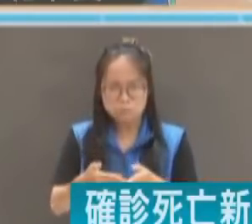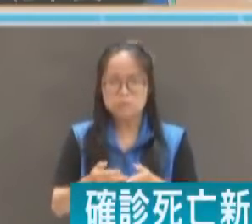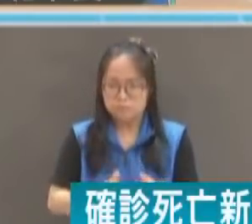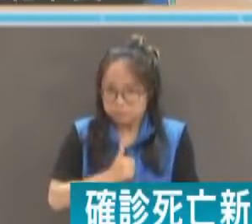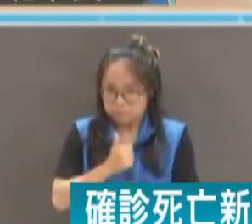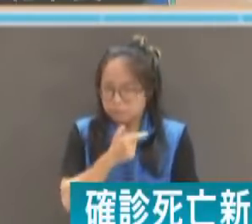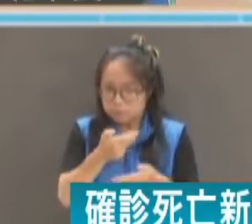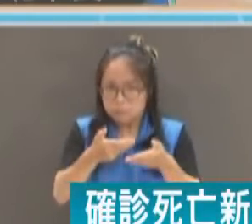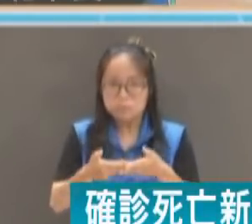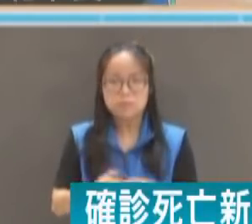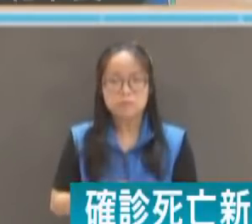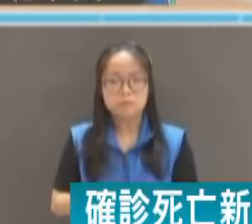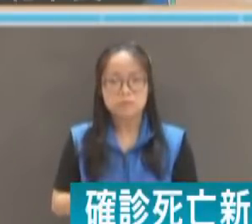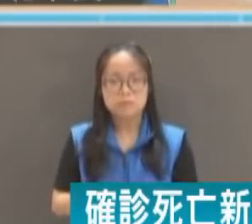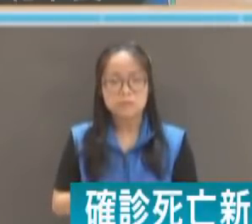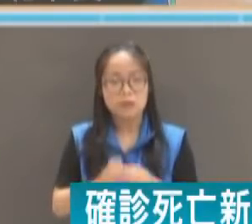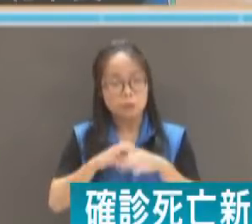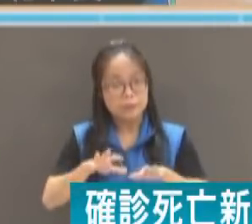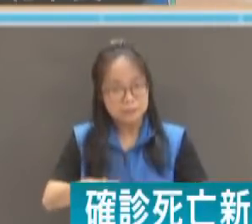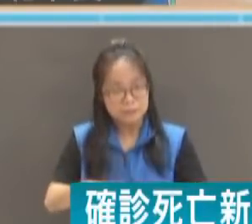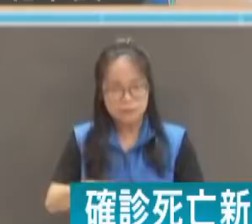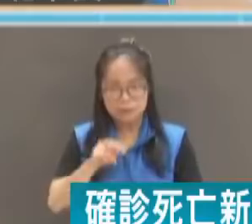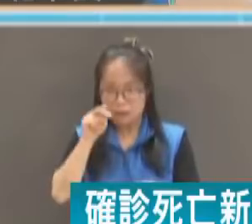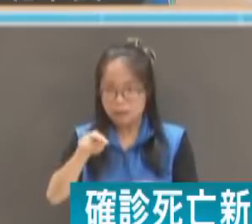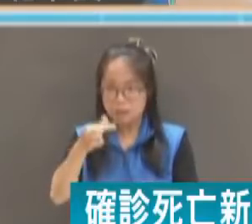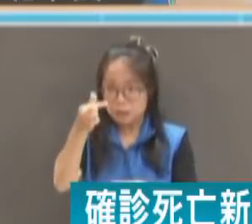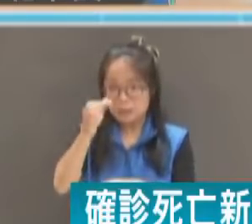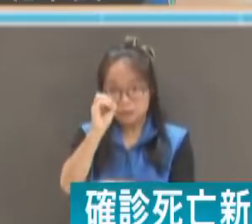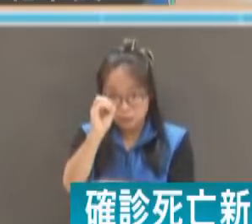要。所以今天看到你，